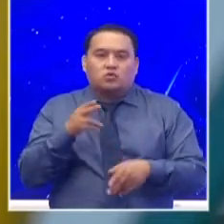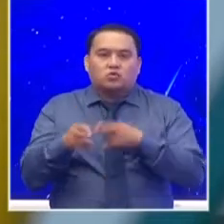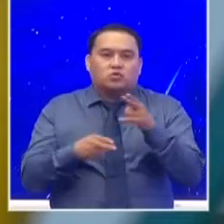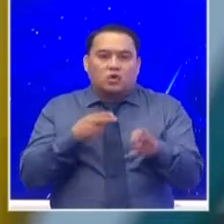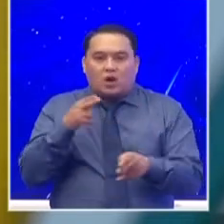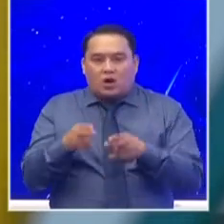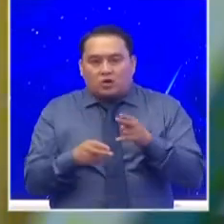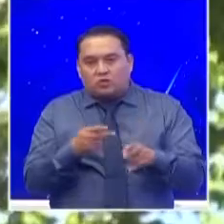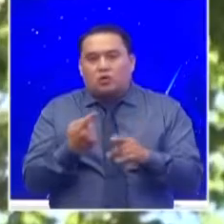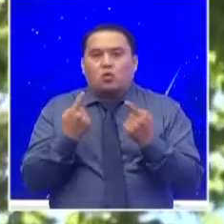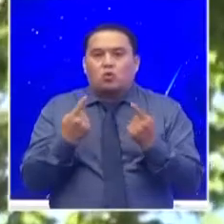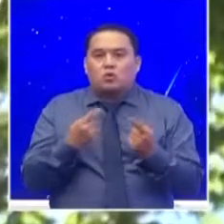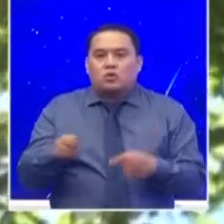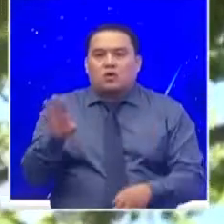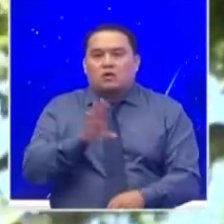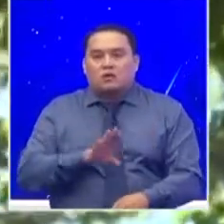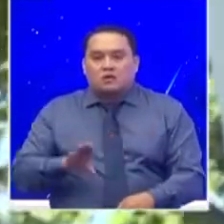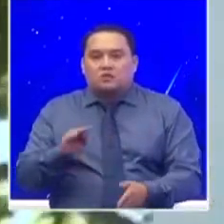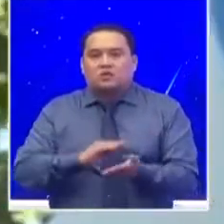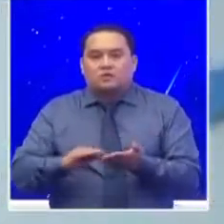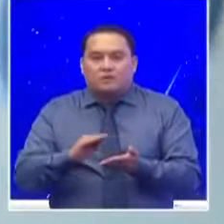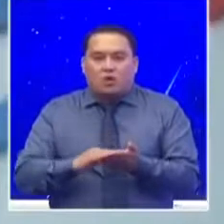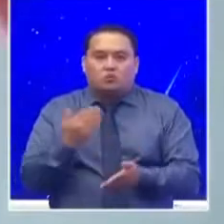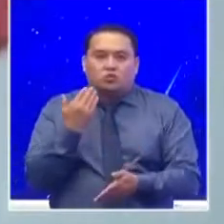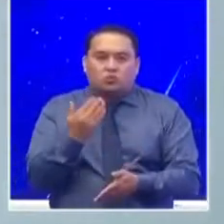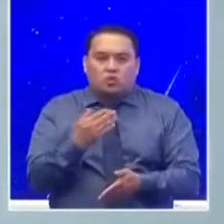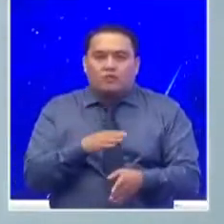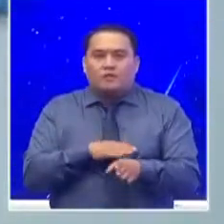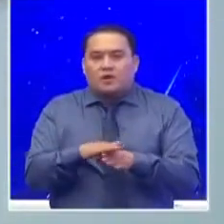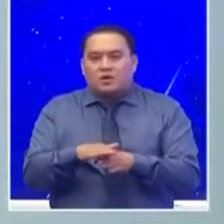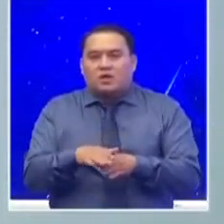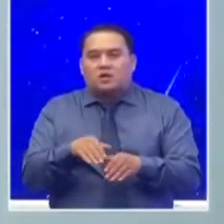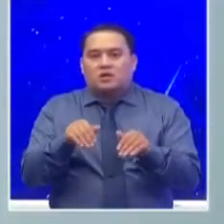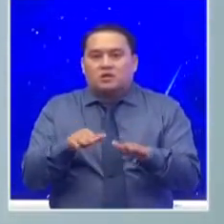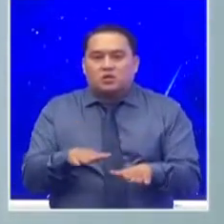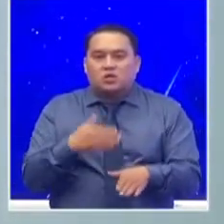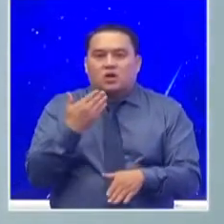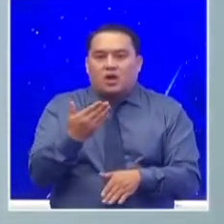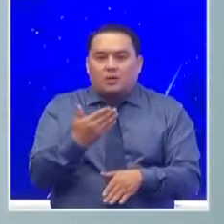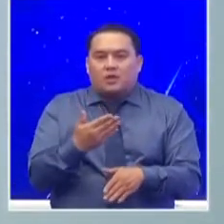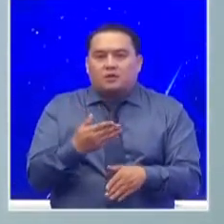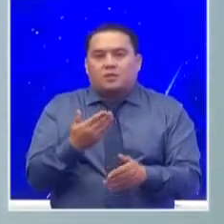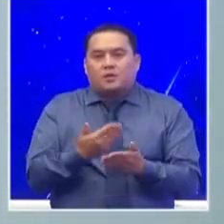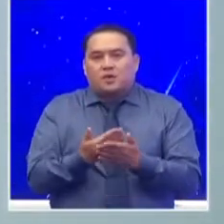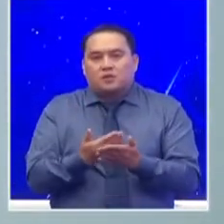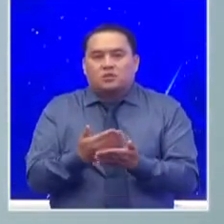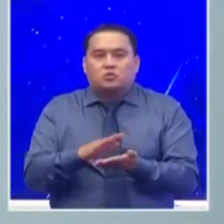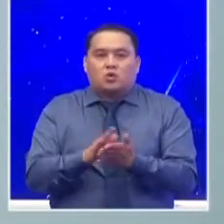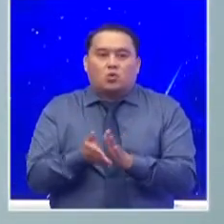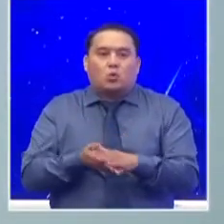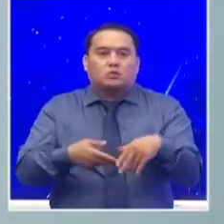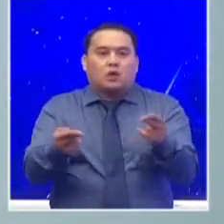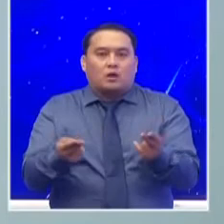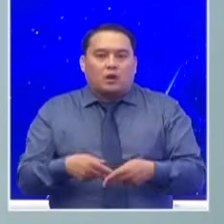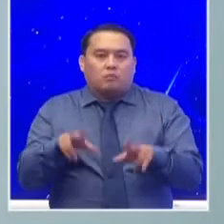обратились соответствующие жалобы несколько крупных европейских СМИ. В Google не стали оспаривать решение, предпочтя заключить сделку,